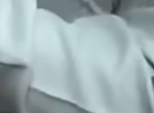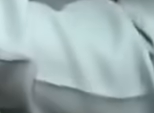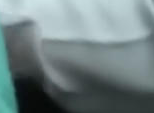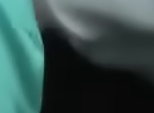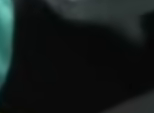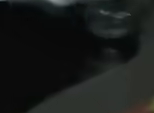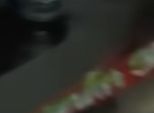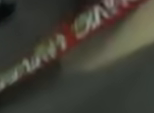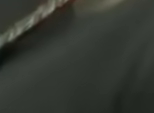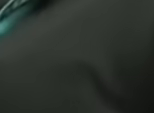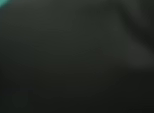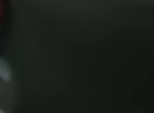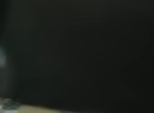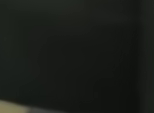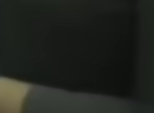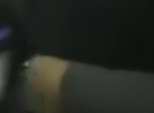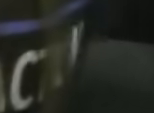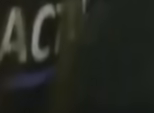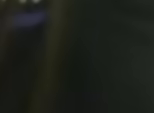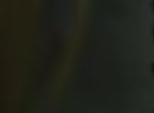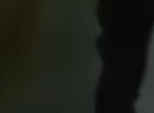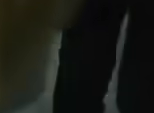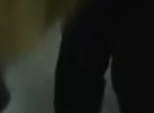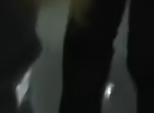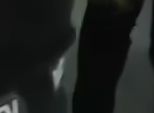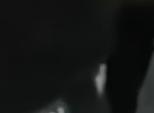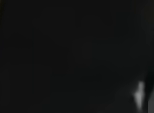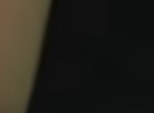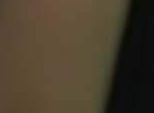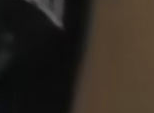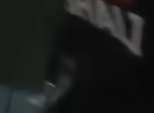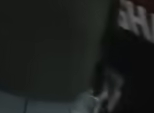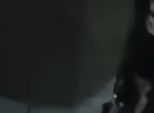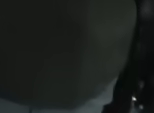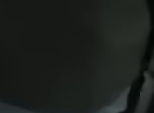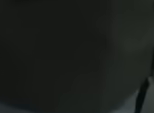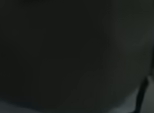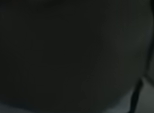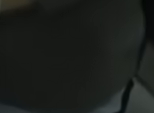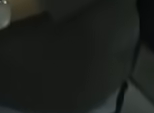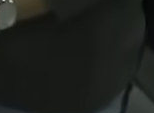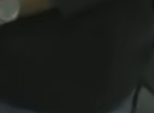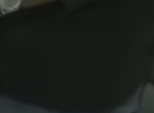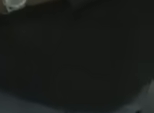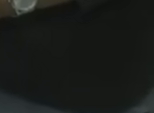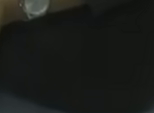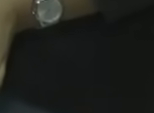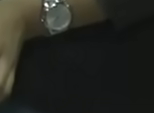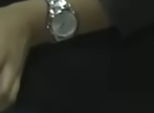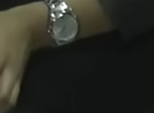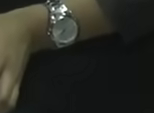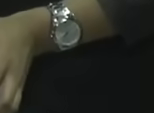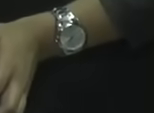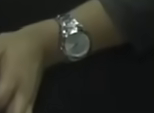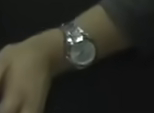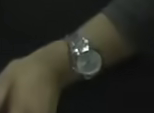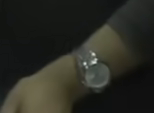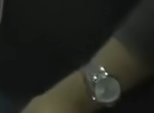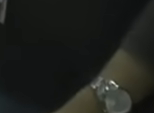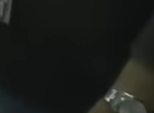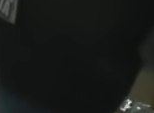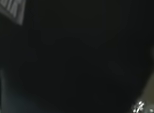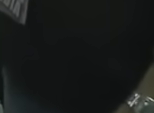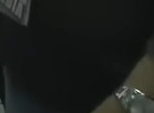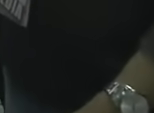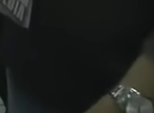Ay, nagmamagaling masyado yan, eh. Ay, nagmamagaling. Hindi na pong mag-asawa. Bawal ko ba yakapin yung anak ko? Di ba natatakot na kayong bata?